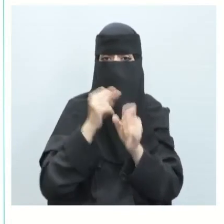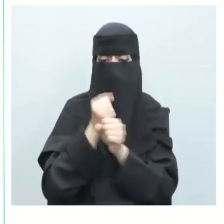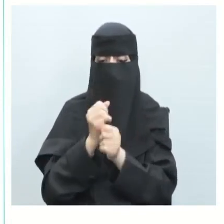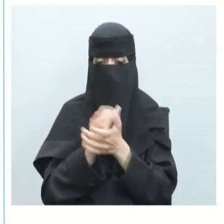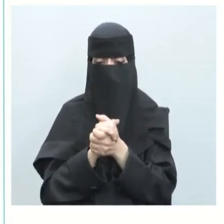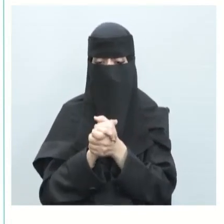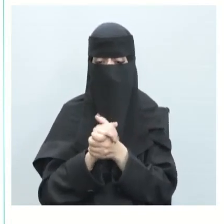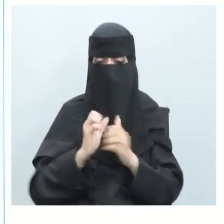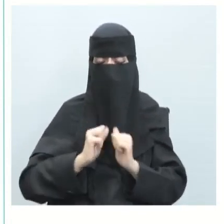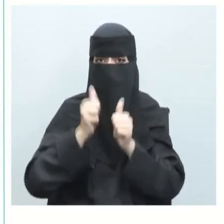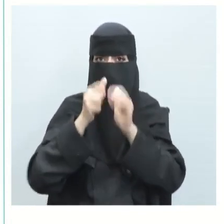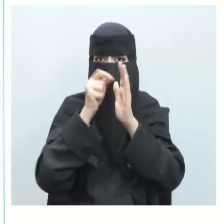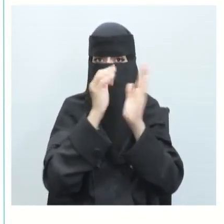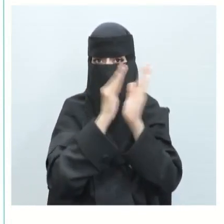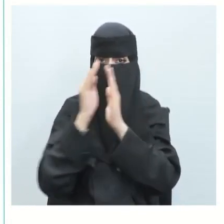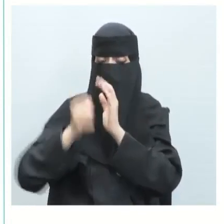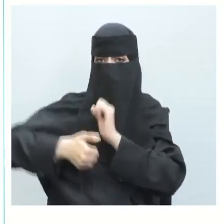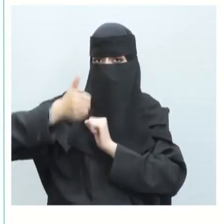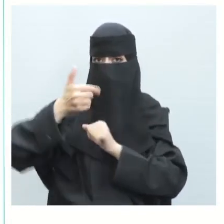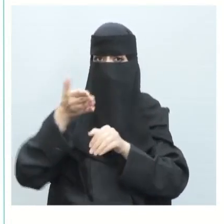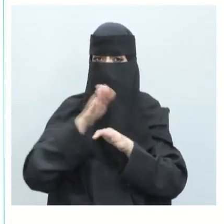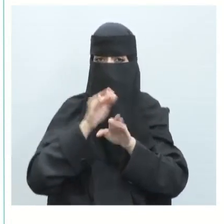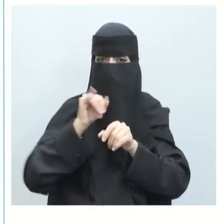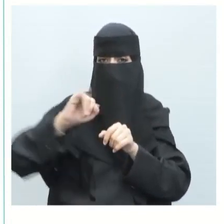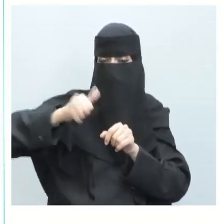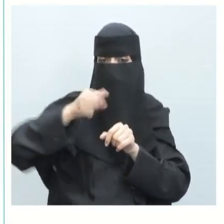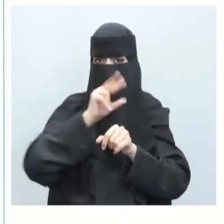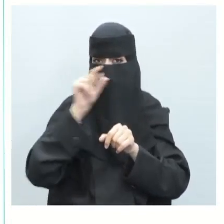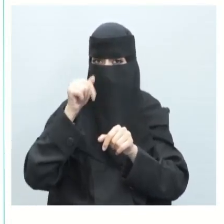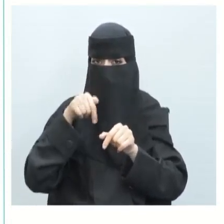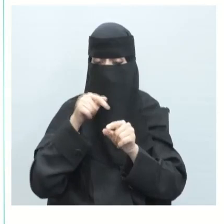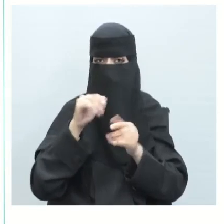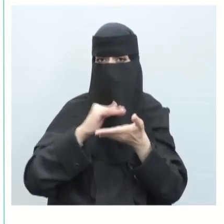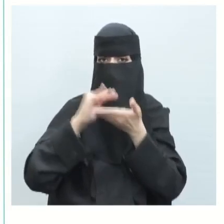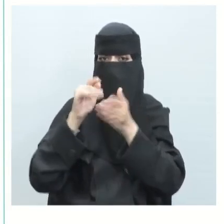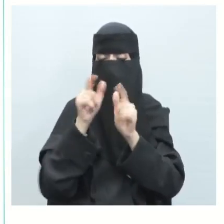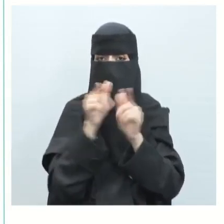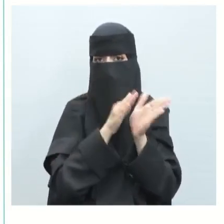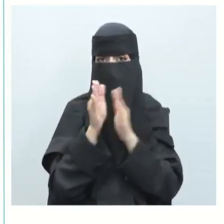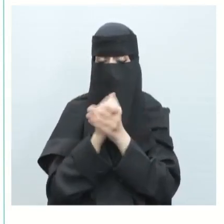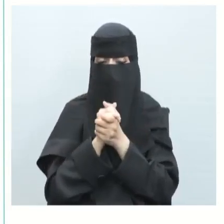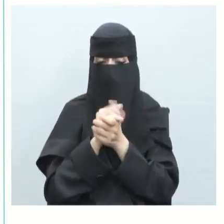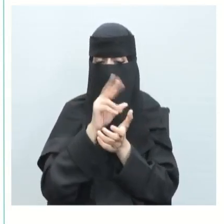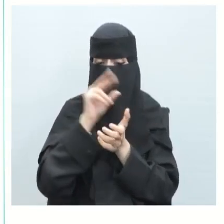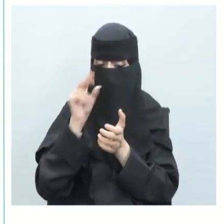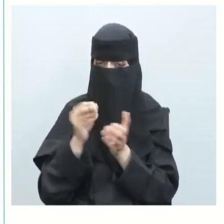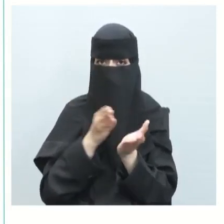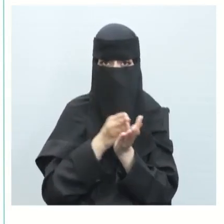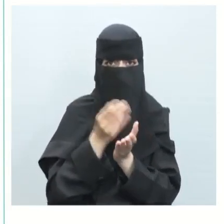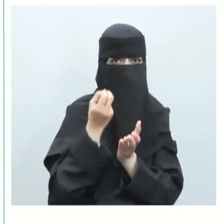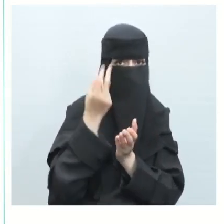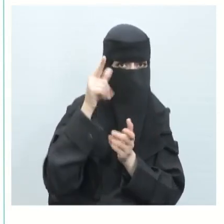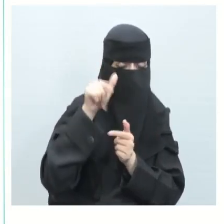الموظفين يقوم التنظيم الناجح على المواءمه بين موظف من جهه وبين عمله والمواد المتوفره له من جهه ثانيه اذا بنفس الطريقه او بنفس